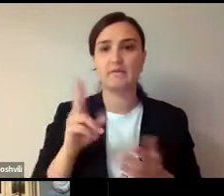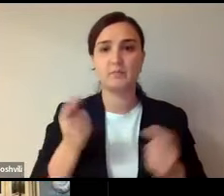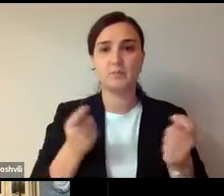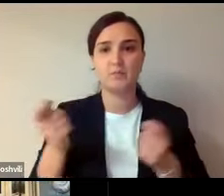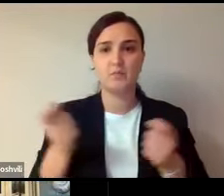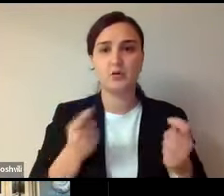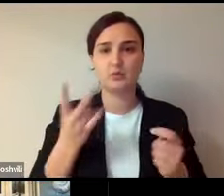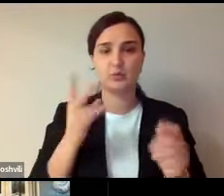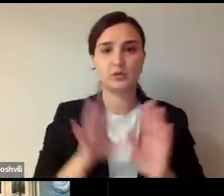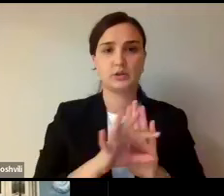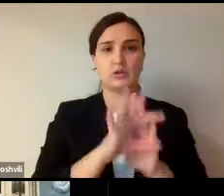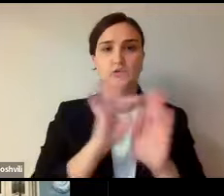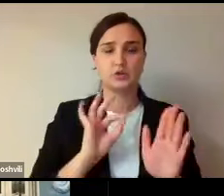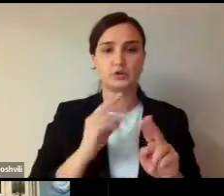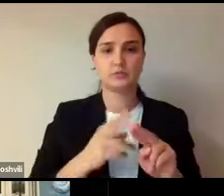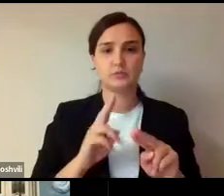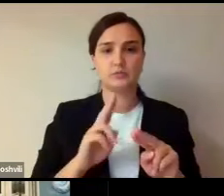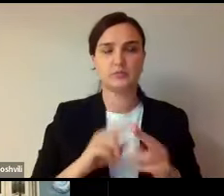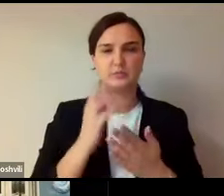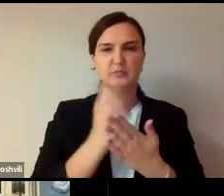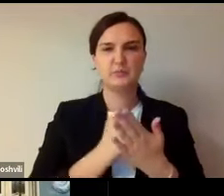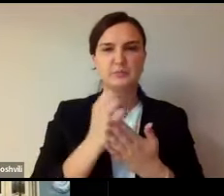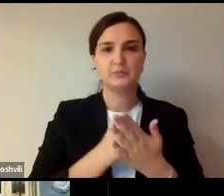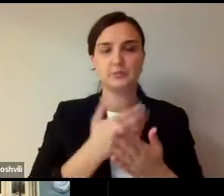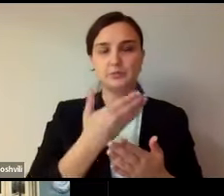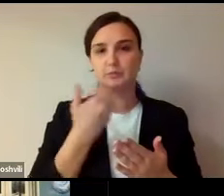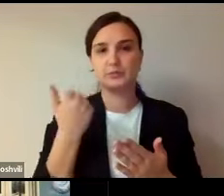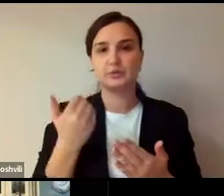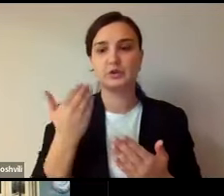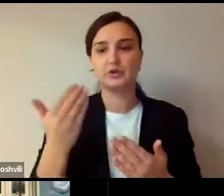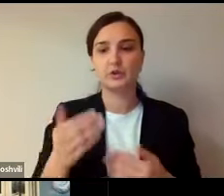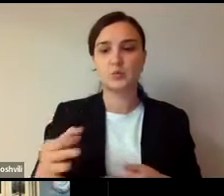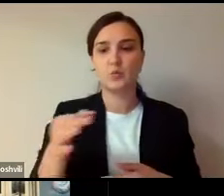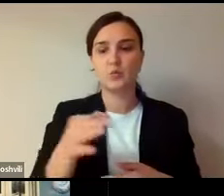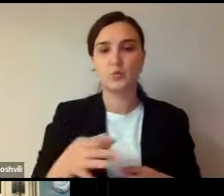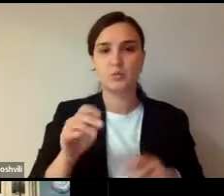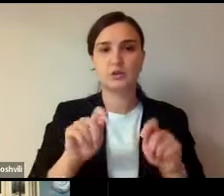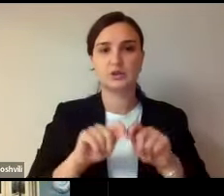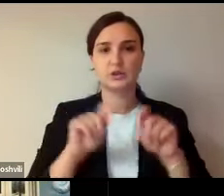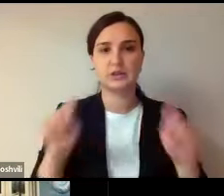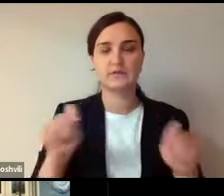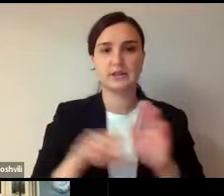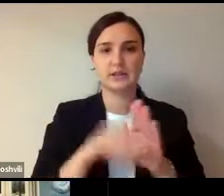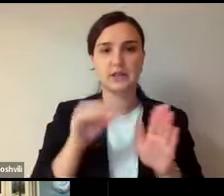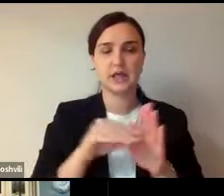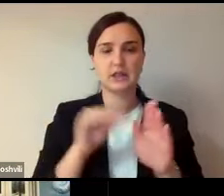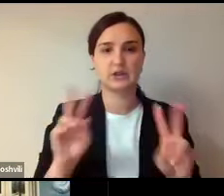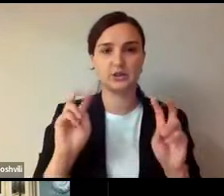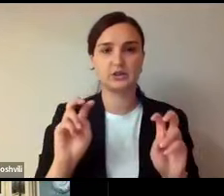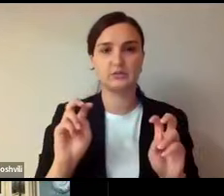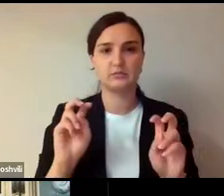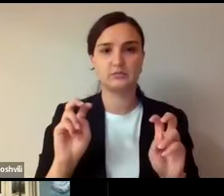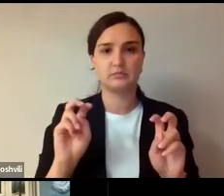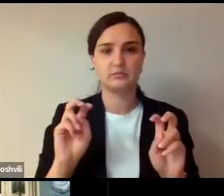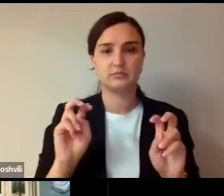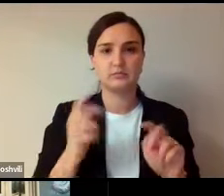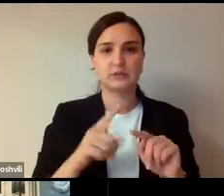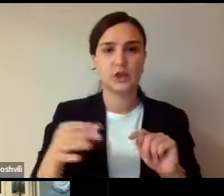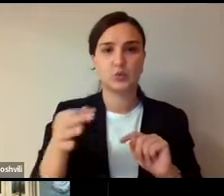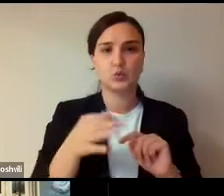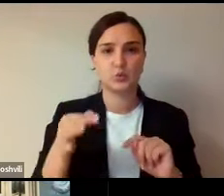რომ არ გვაქვს რესურსი შენს უბანში გახსნათ საარჩევნო რაღაცა უბანი. ეს